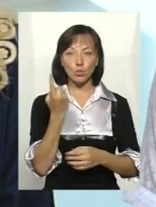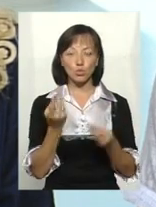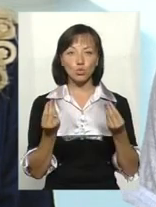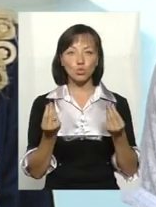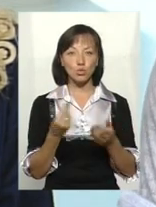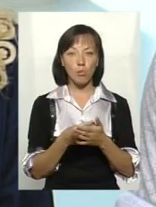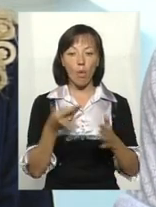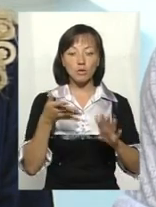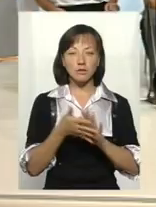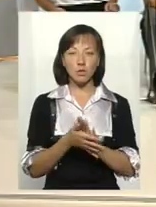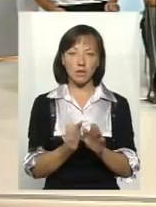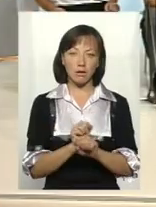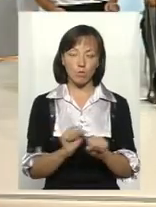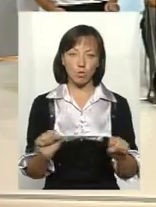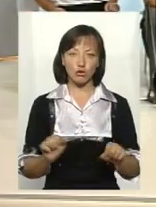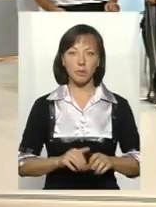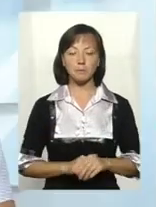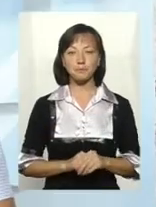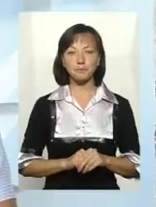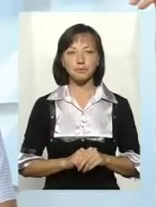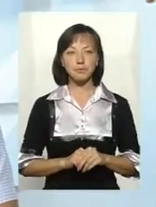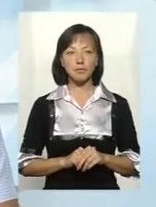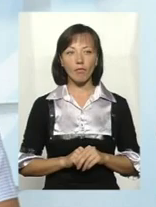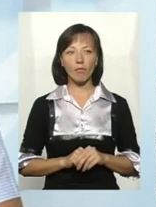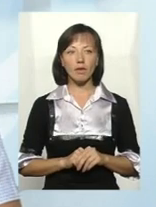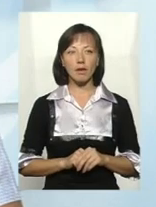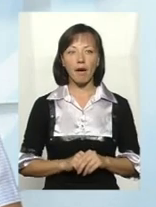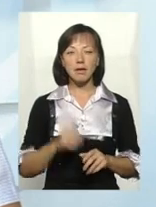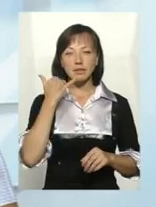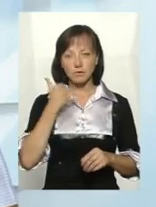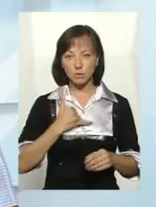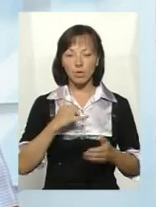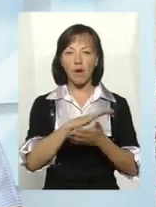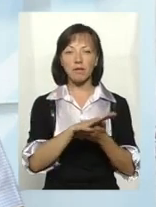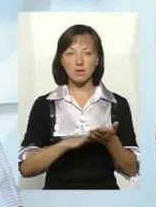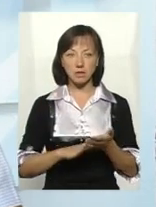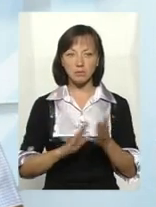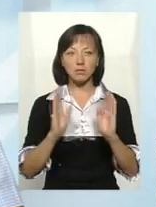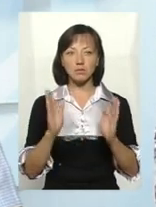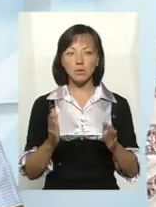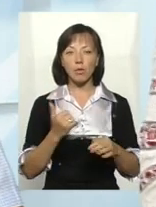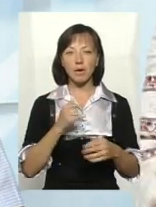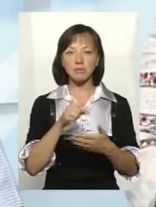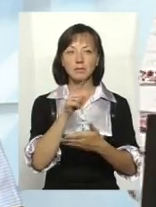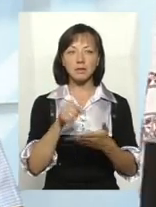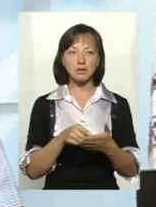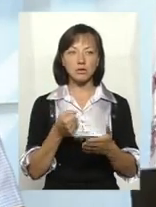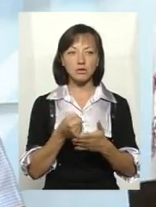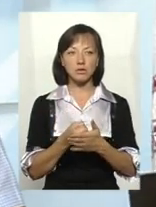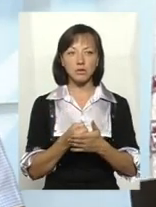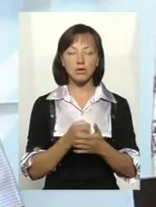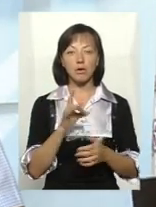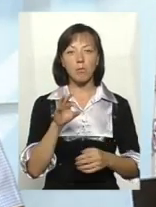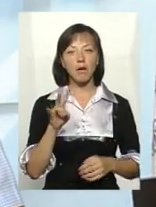яку освоїти не можемо. Разом з тим, перепрошую насамперед дзвінок, і далі ми продовжимо. І в мене є все-таки питання до пана